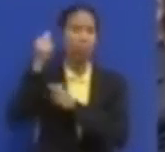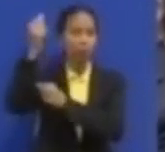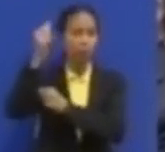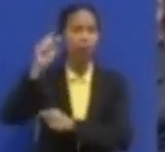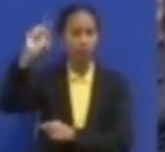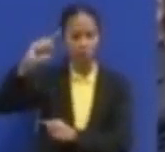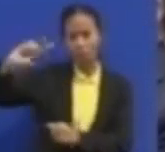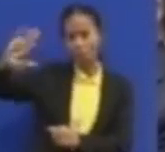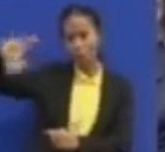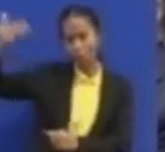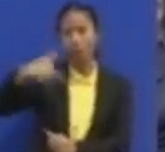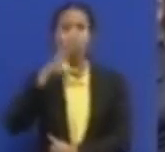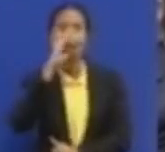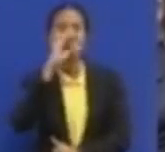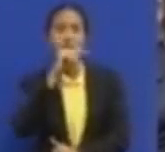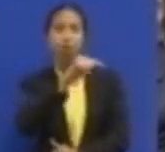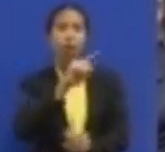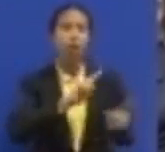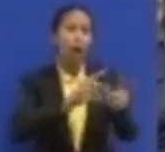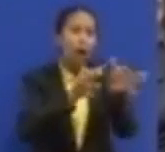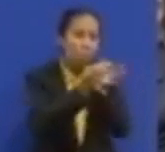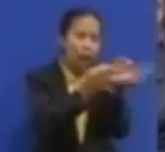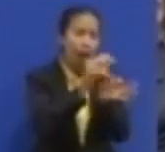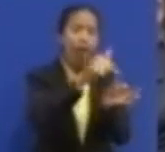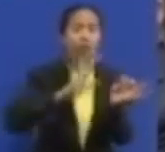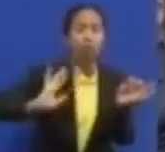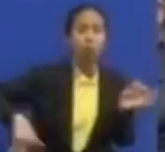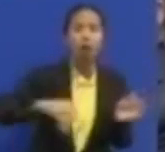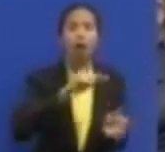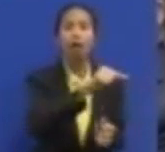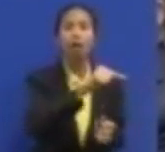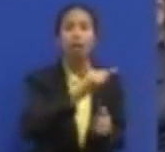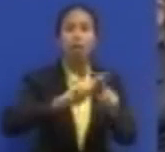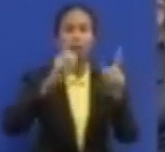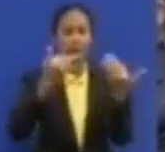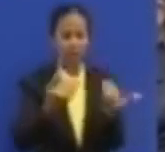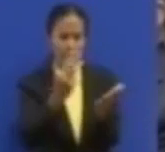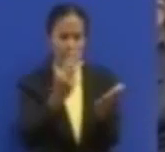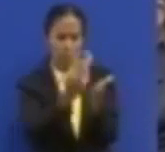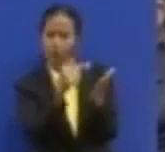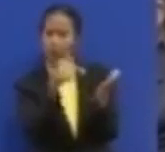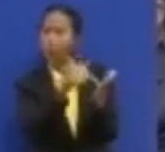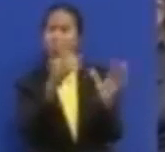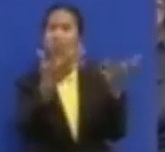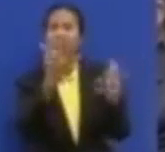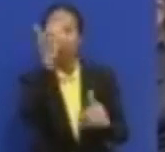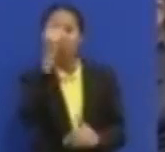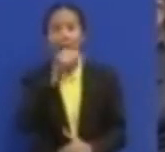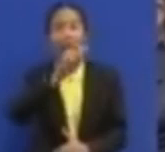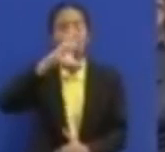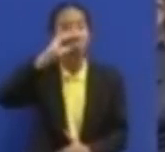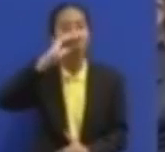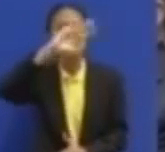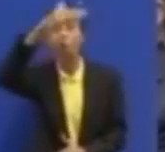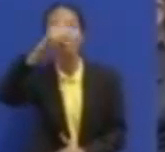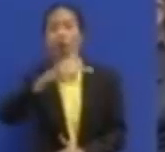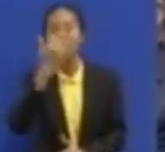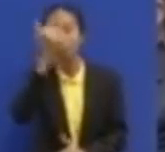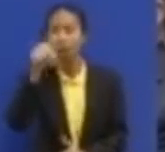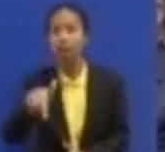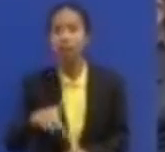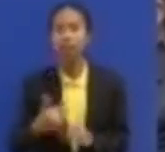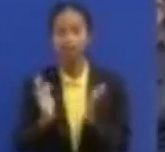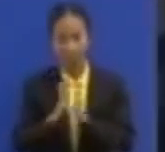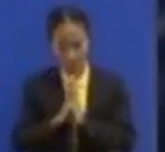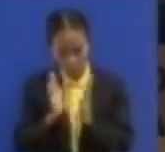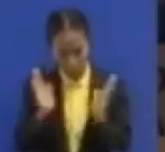นที่จะอภิปรายแล้วแถมอภิปรายไม่อยู่ในระเบียบวาระด้วยท่านประธานก็ยังชี้ให้เขาพูดก่อนขอบคุณครับท่านประธาน ถ้าอย่